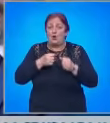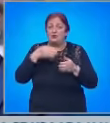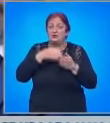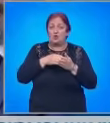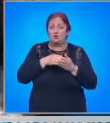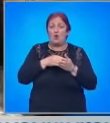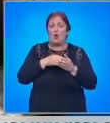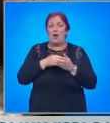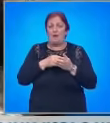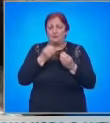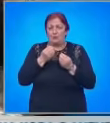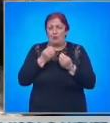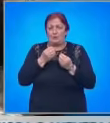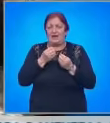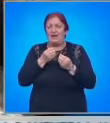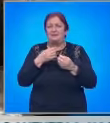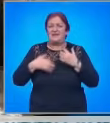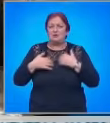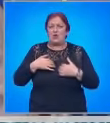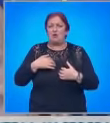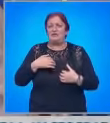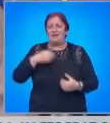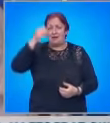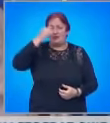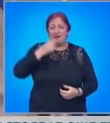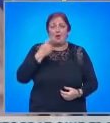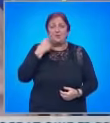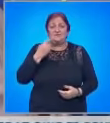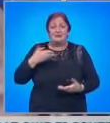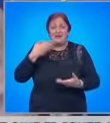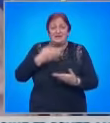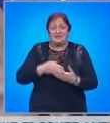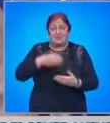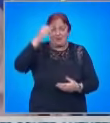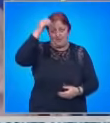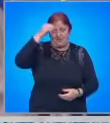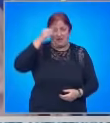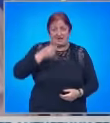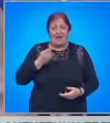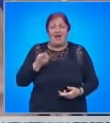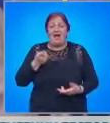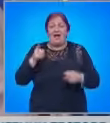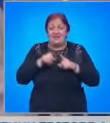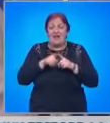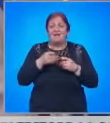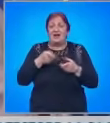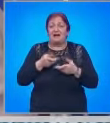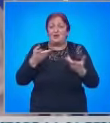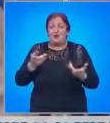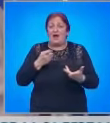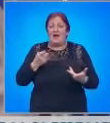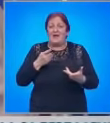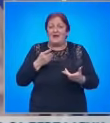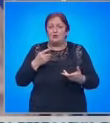срещу пробългарски настроените медии в Република Северна Македония. Опитваме се да представим България такава каквато е, а не